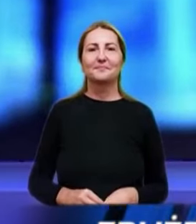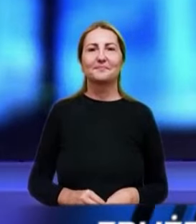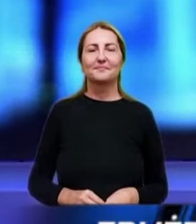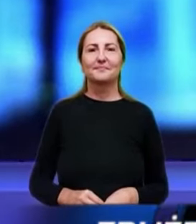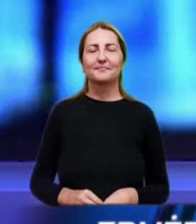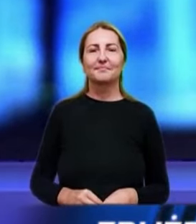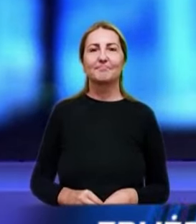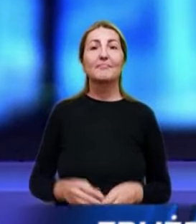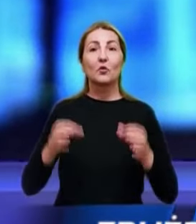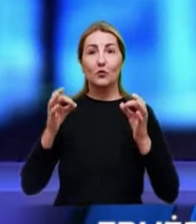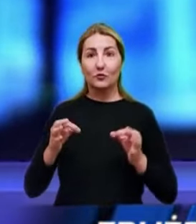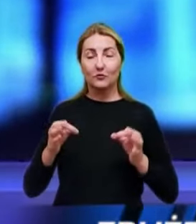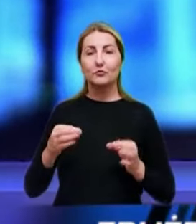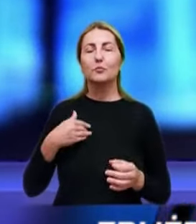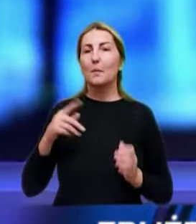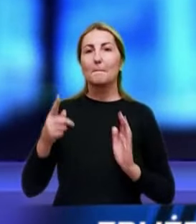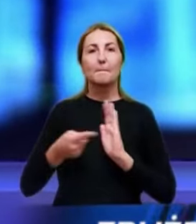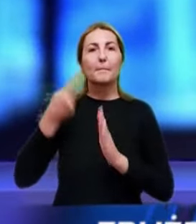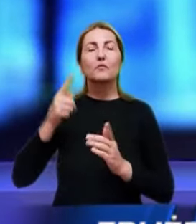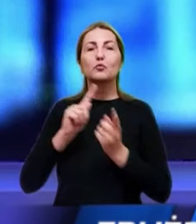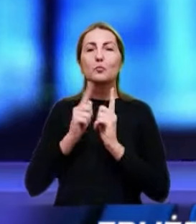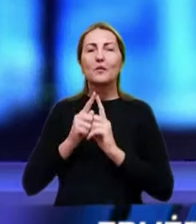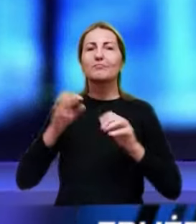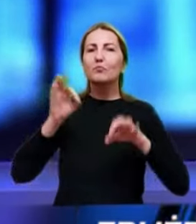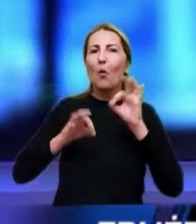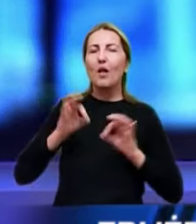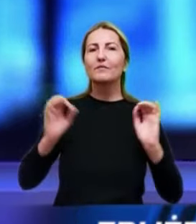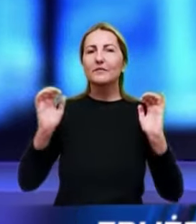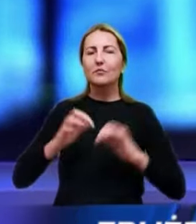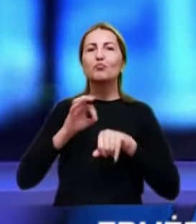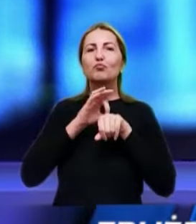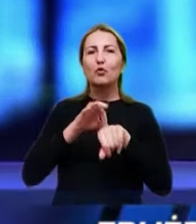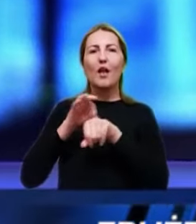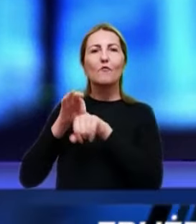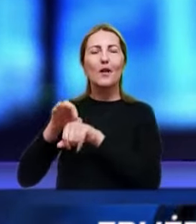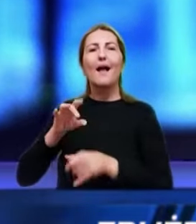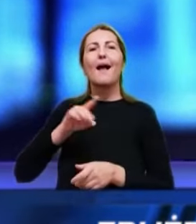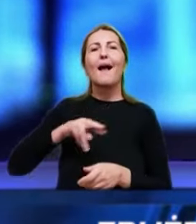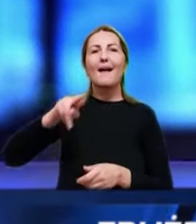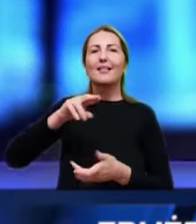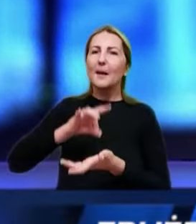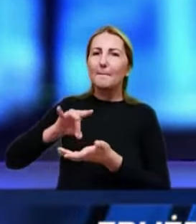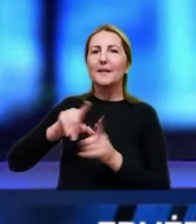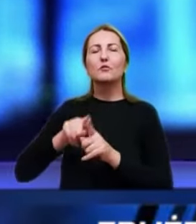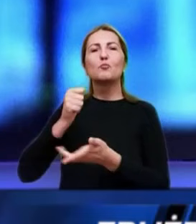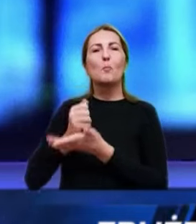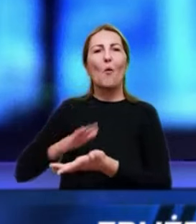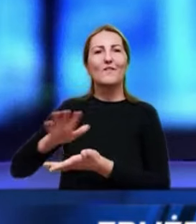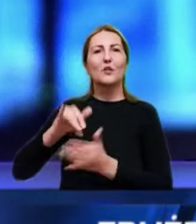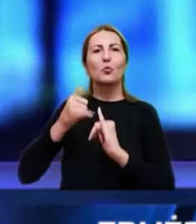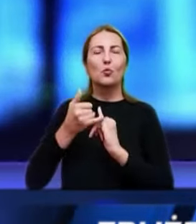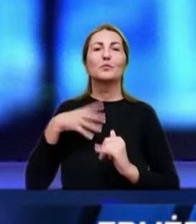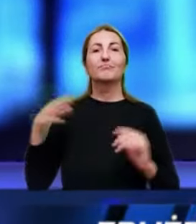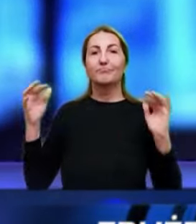Dziś odbyło się pierwsze spotkanie Konwentu Przewodniczących Rad Gmin i Powiatu Toruńskiego. Jego członkowie podpisali deklarację,